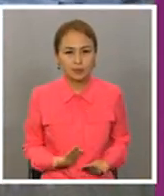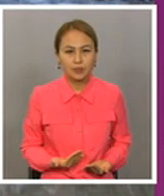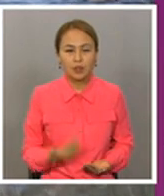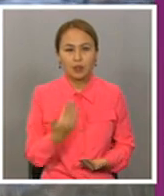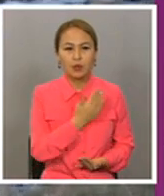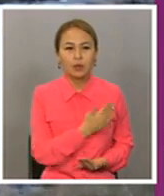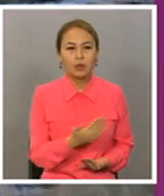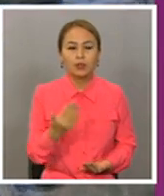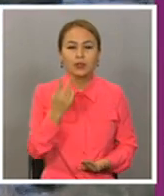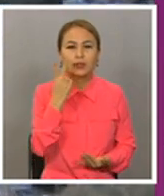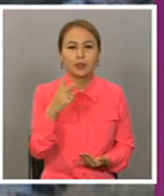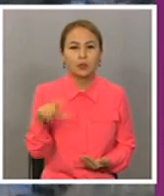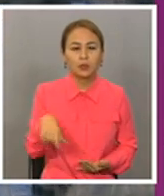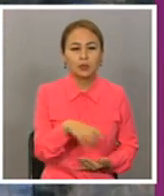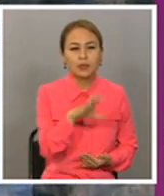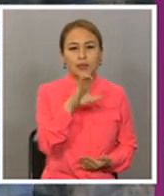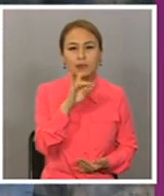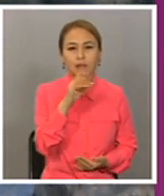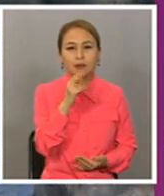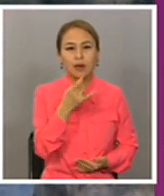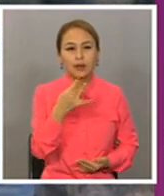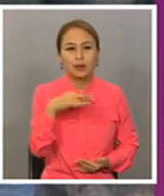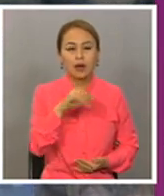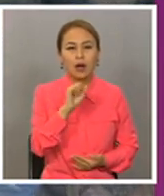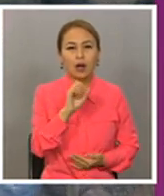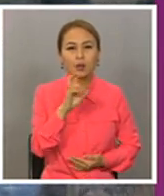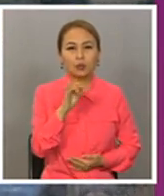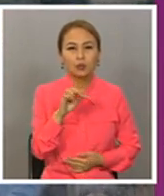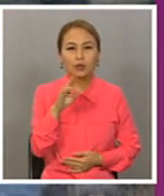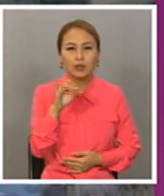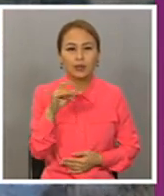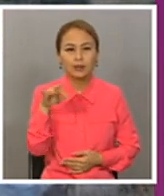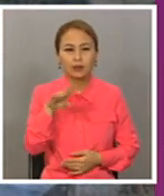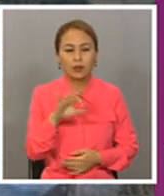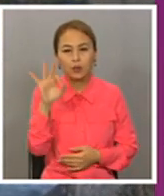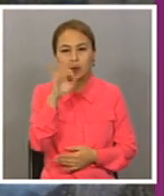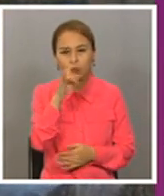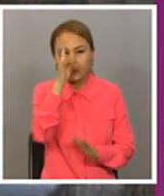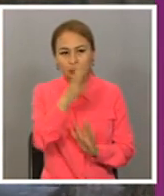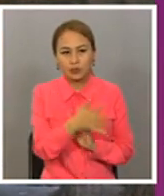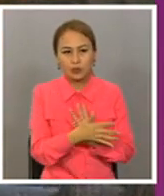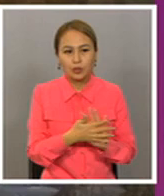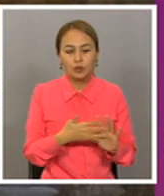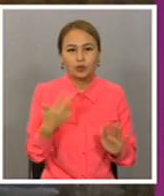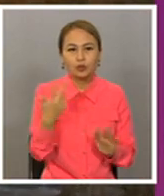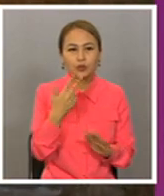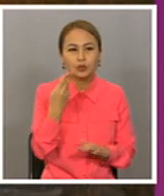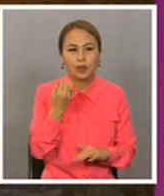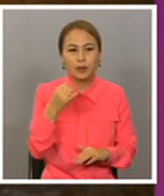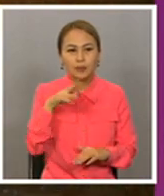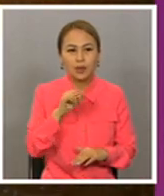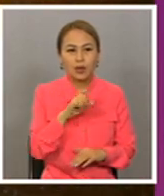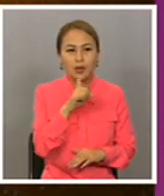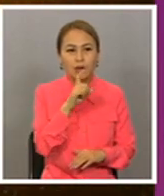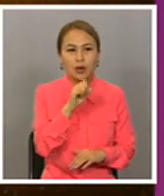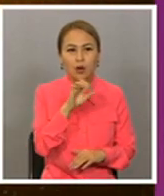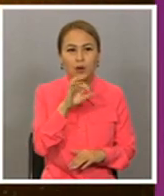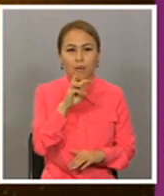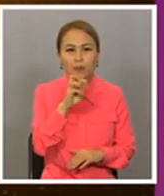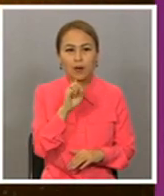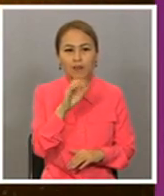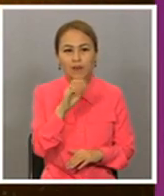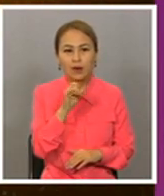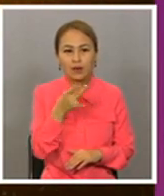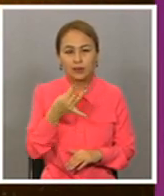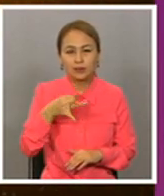екі өзен Сырдария мен Амудария екені түсінікті. Үшінші тайпа Хаумаварга деп аталады.